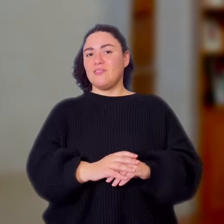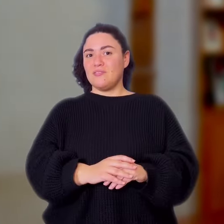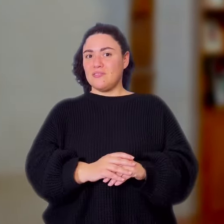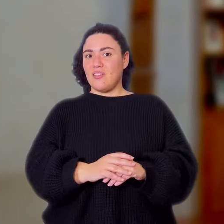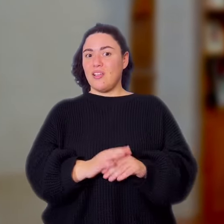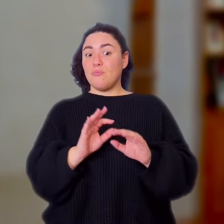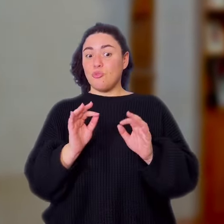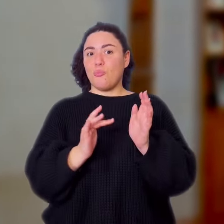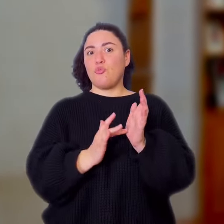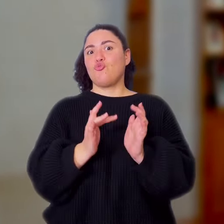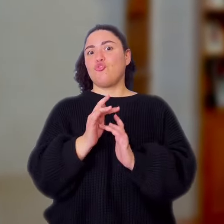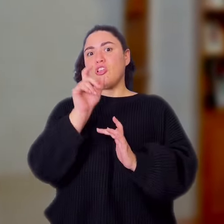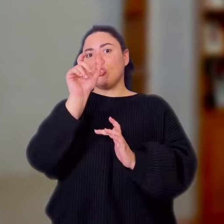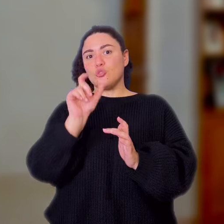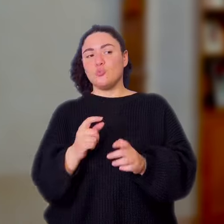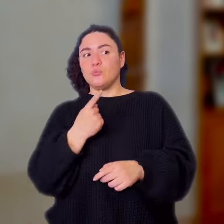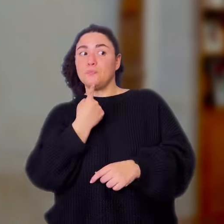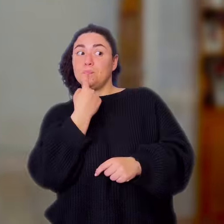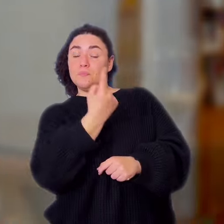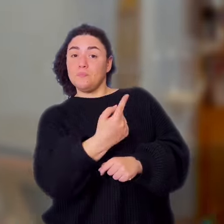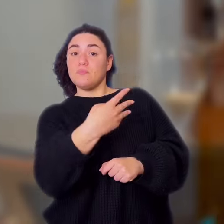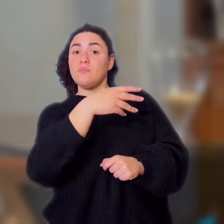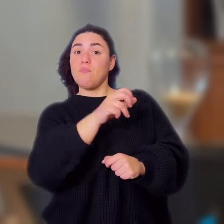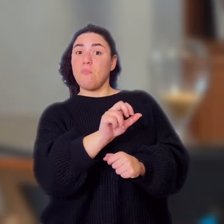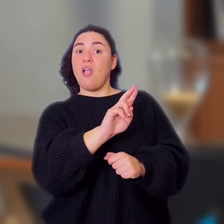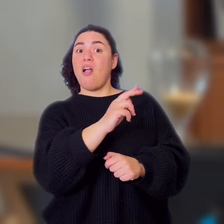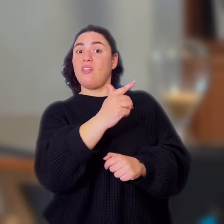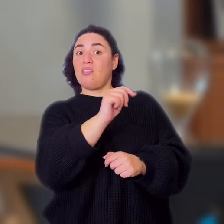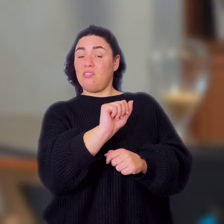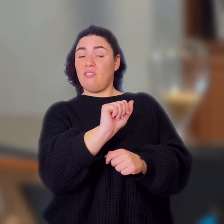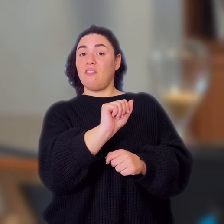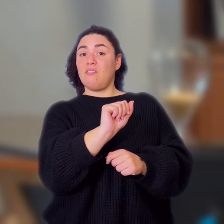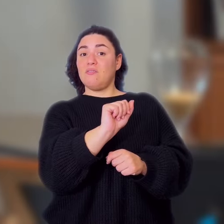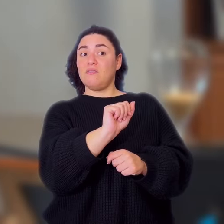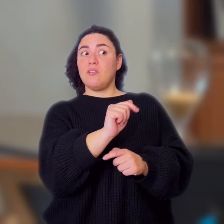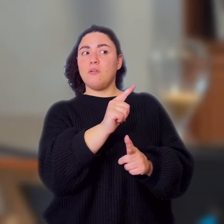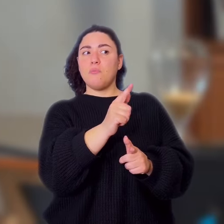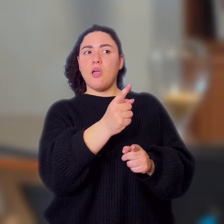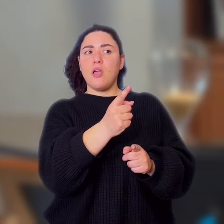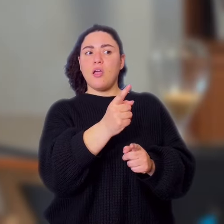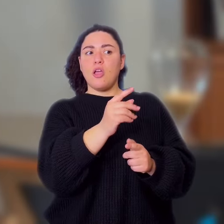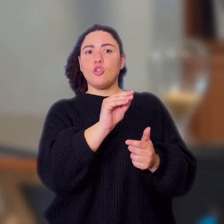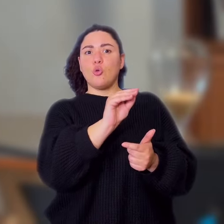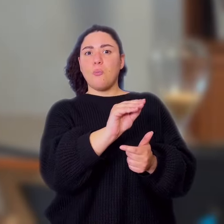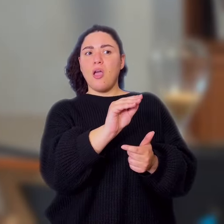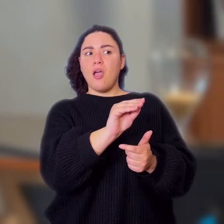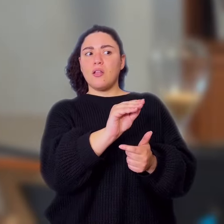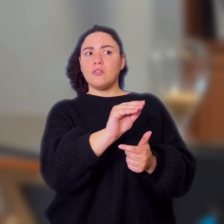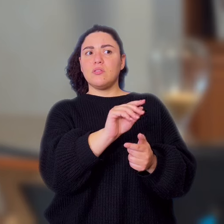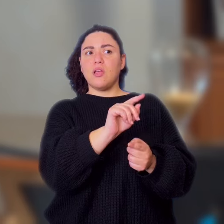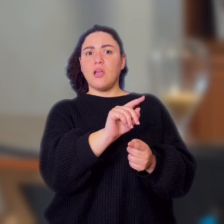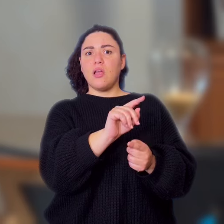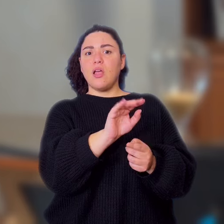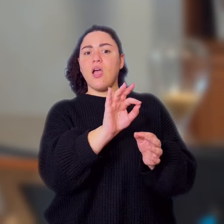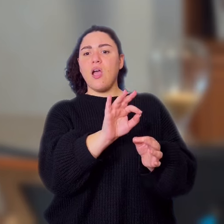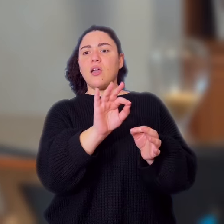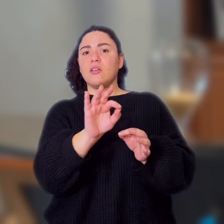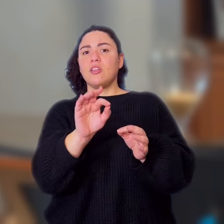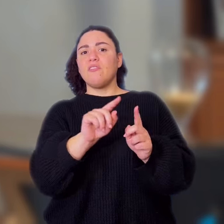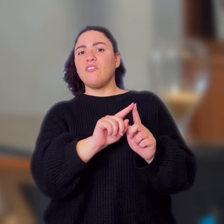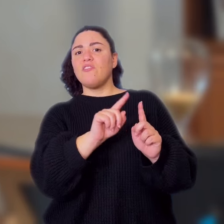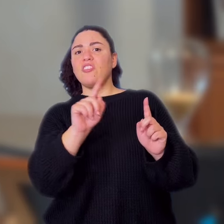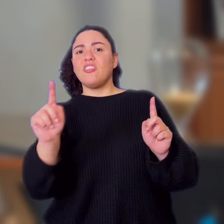che Gesù rivolge a Marta ma questa domanda rimbalza da Betania